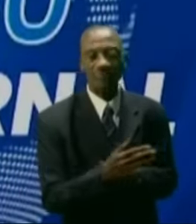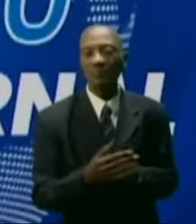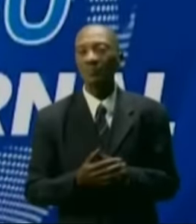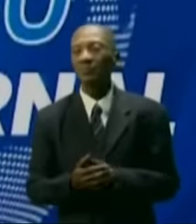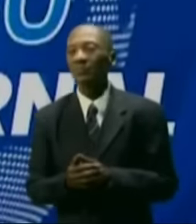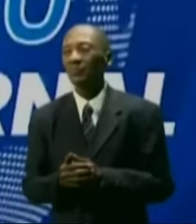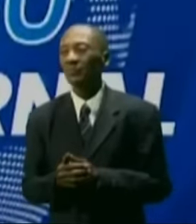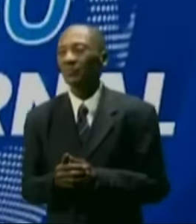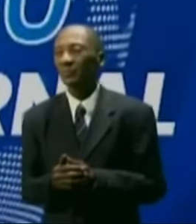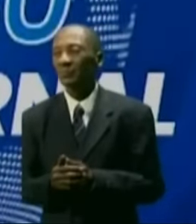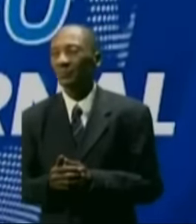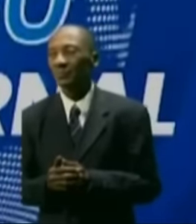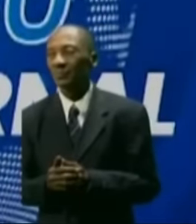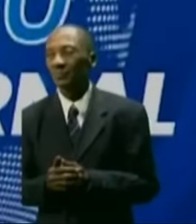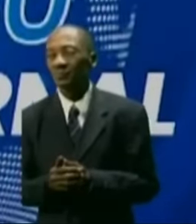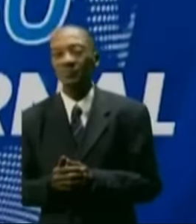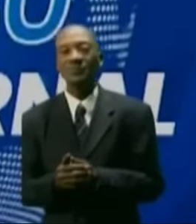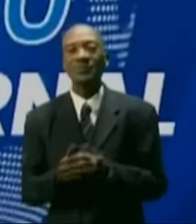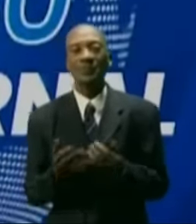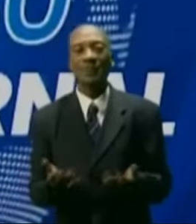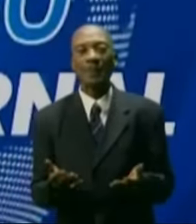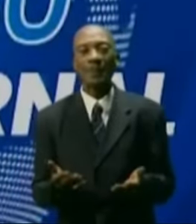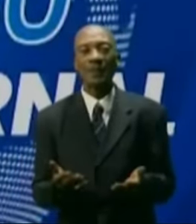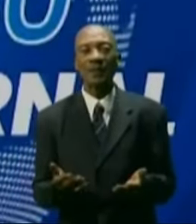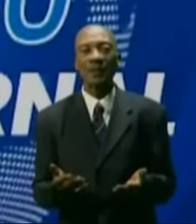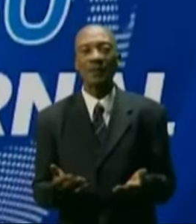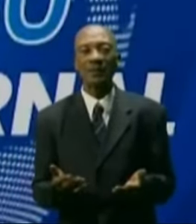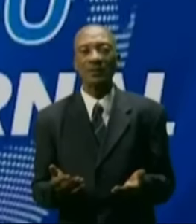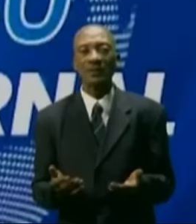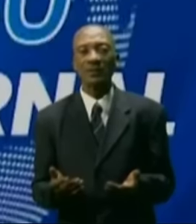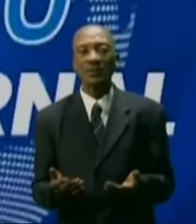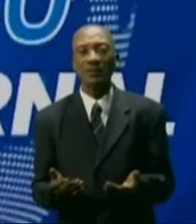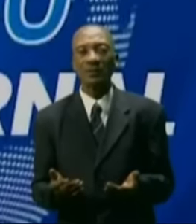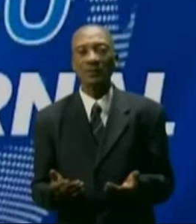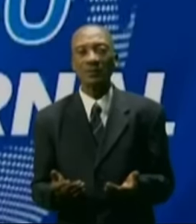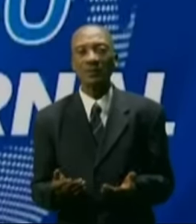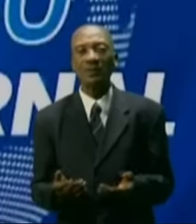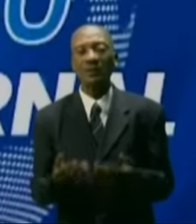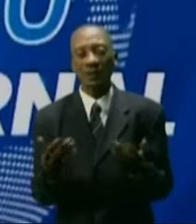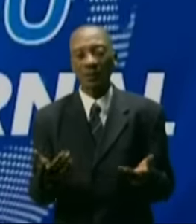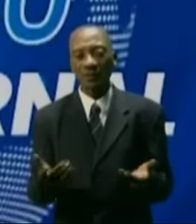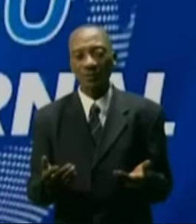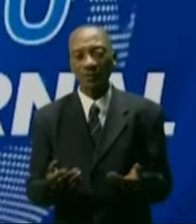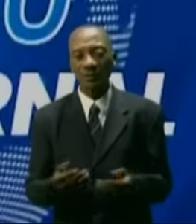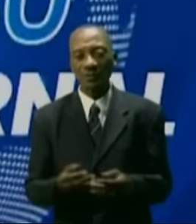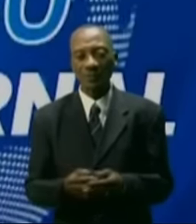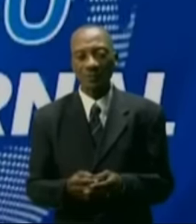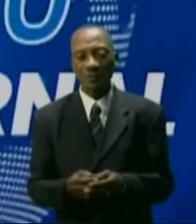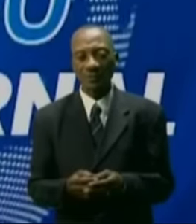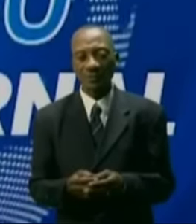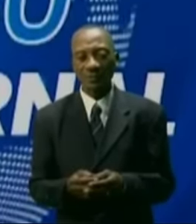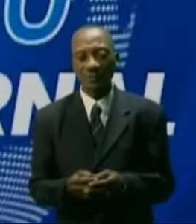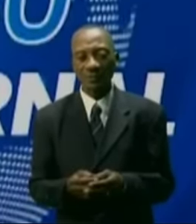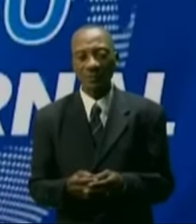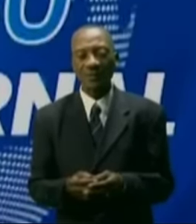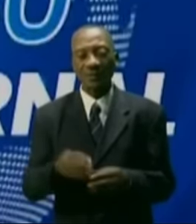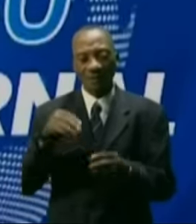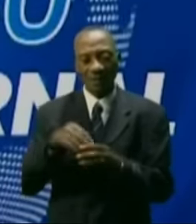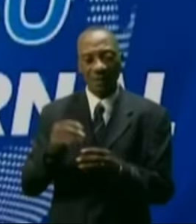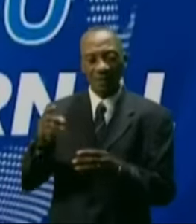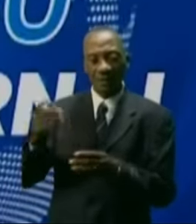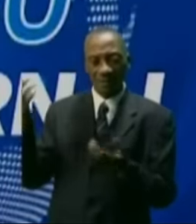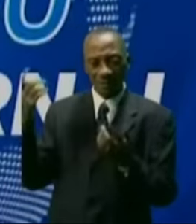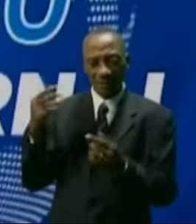Au nom du ministère de la Communication et Médias, le gouvernement de la République du Congo condamne l'attaque des ADF dans